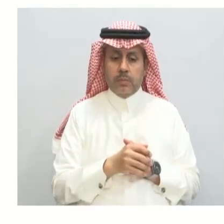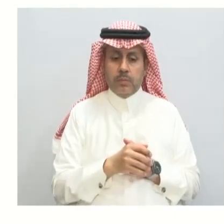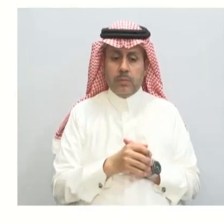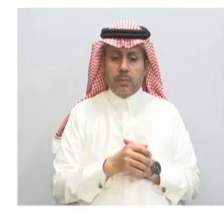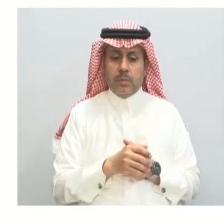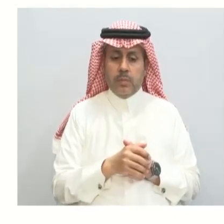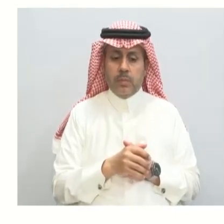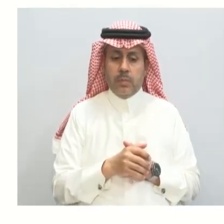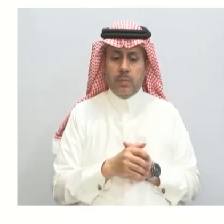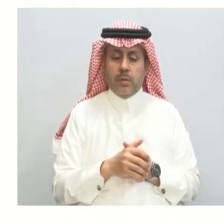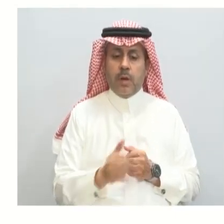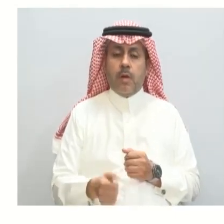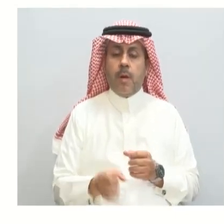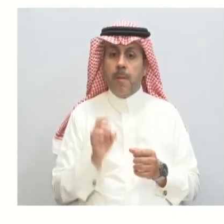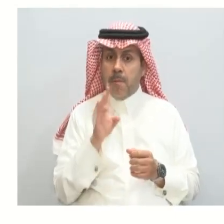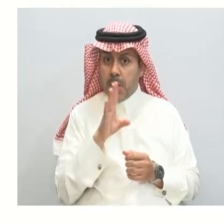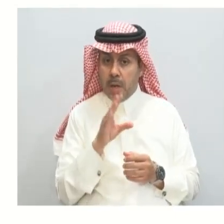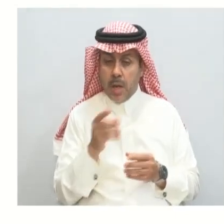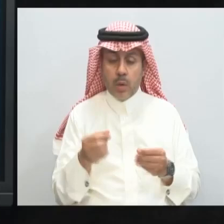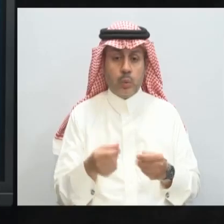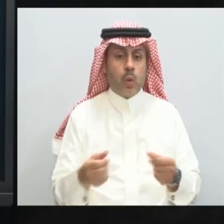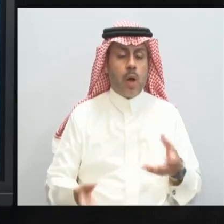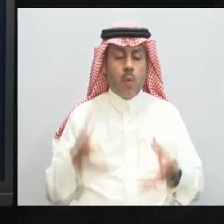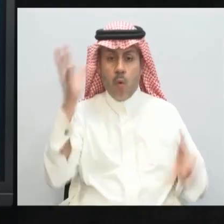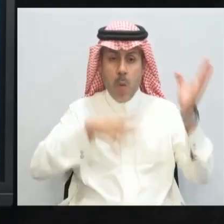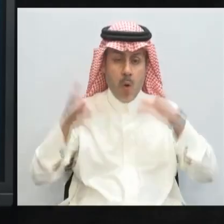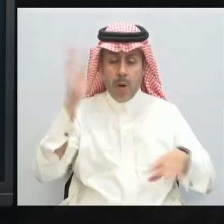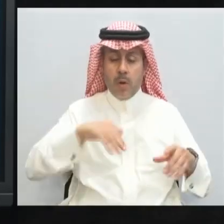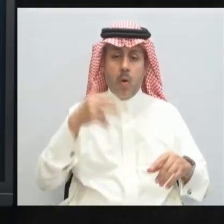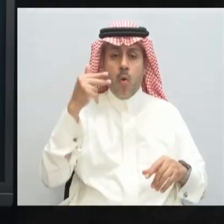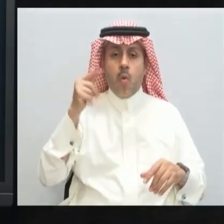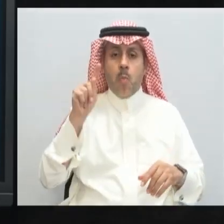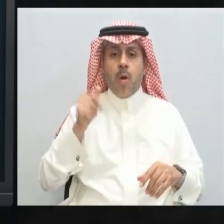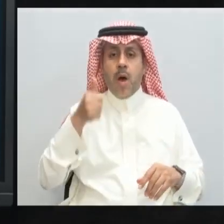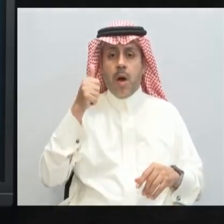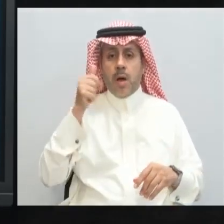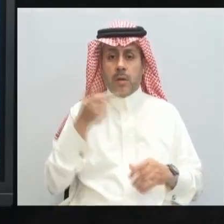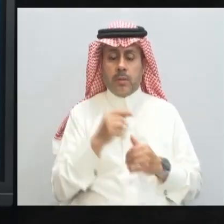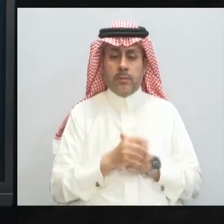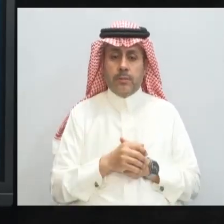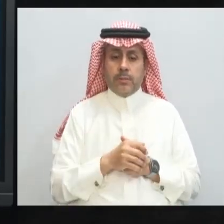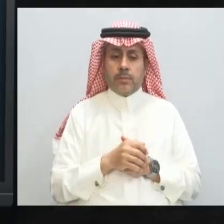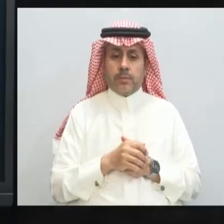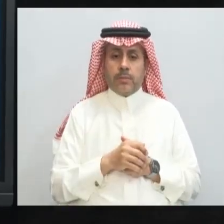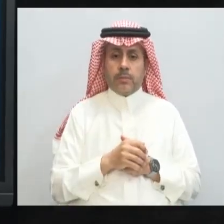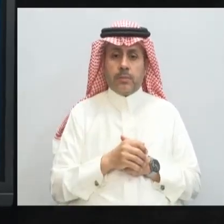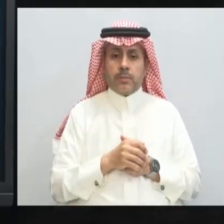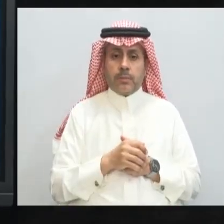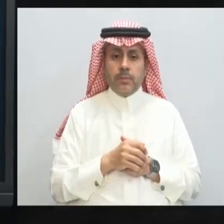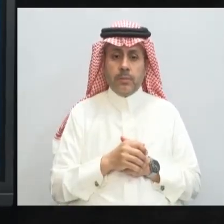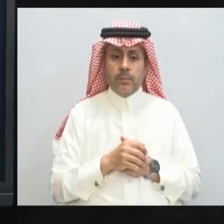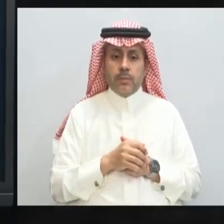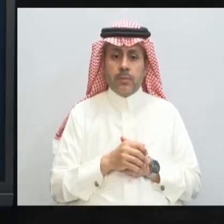العدو بهذا الجري غبارا حتى انتشر في الارجاع فالله عز وجل الان يجعل لك هذه